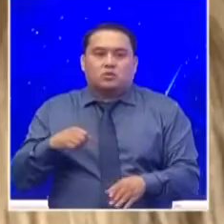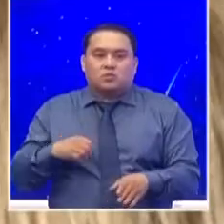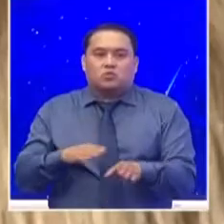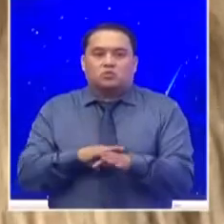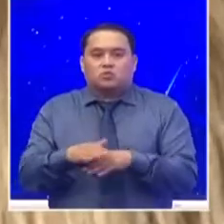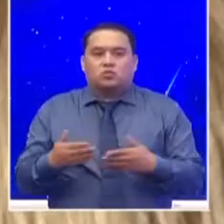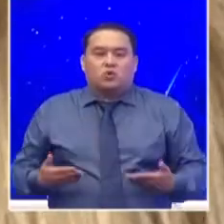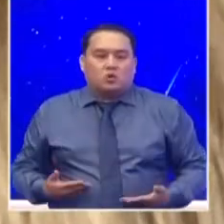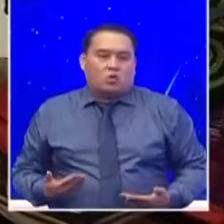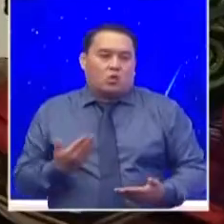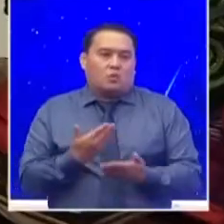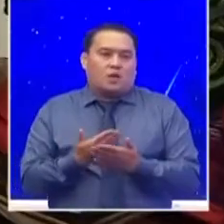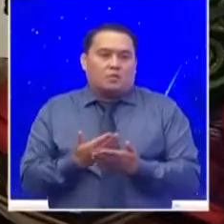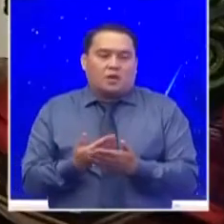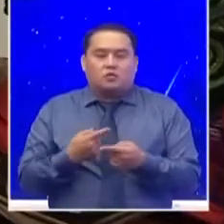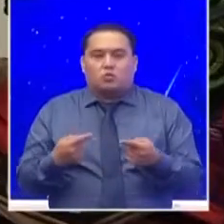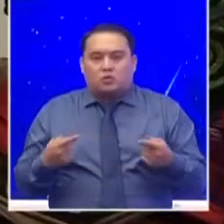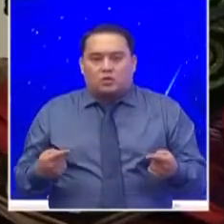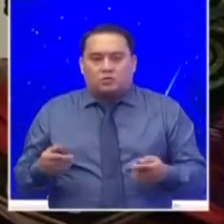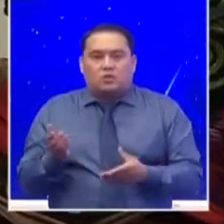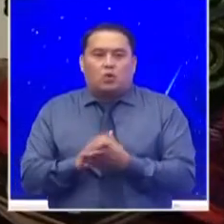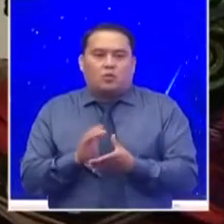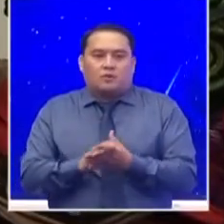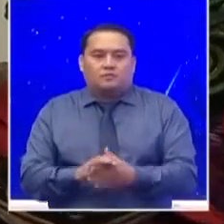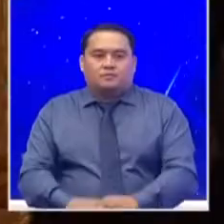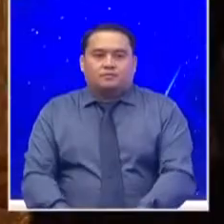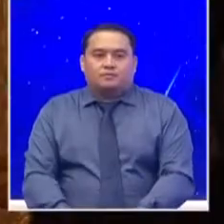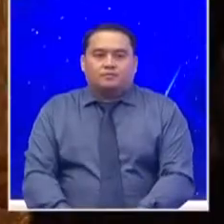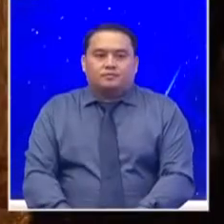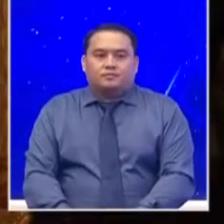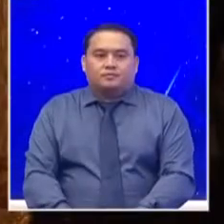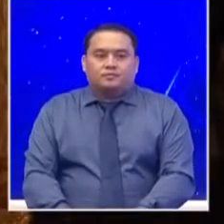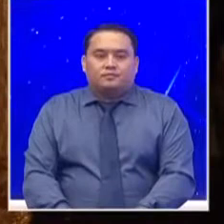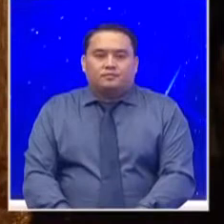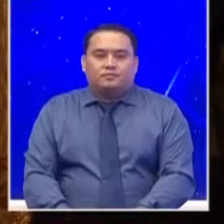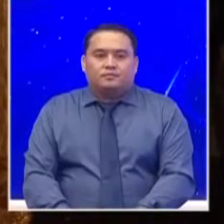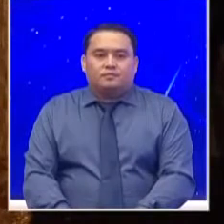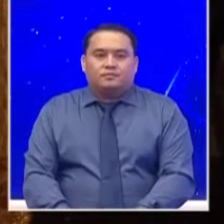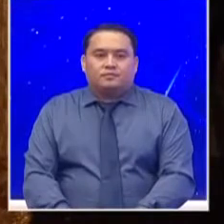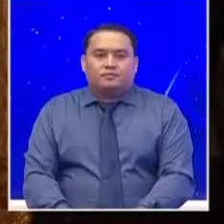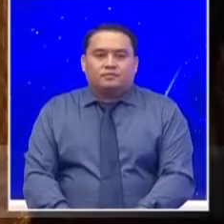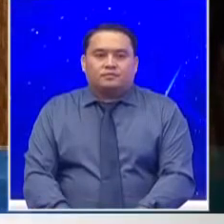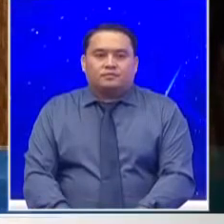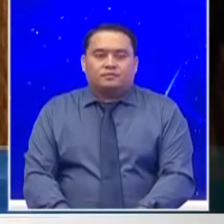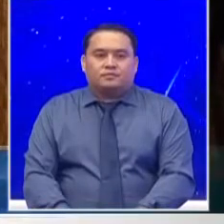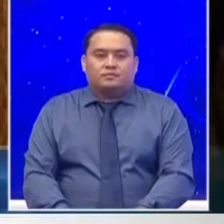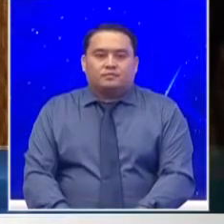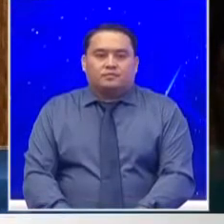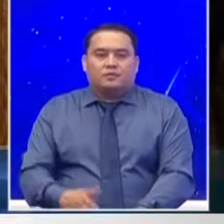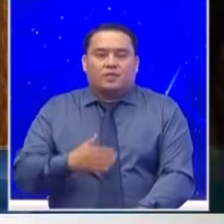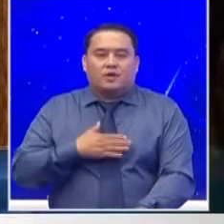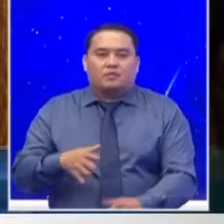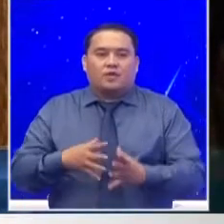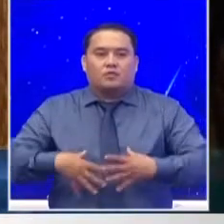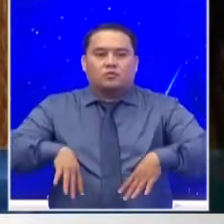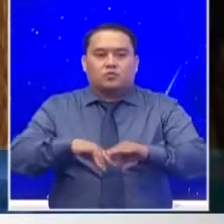полноценной жизнью, но и является примером для всех знакомых. В обществе я везде, и за границей, и по